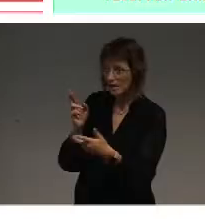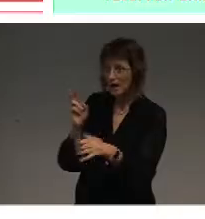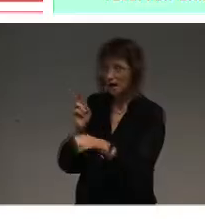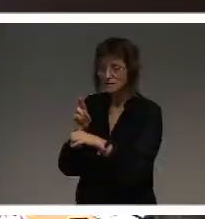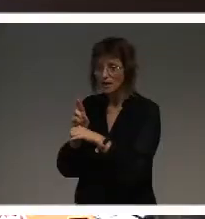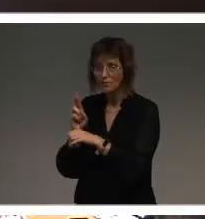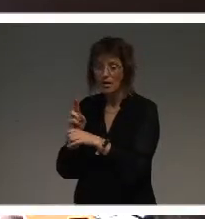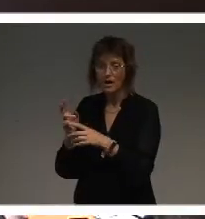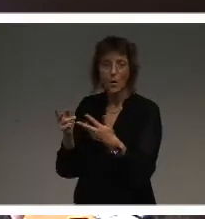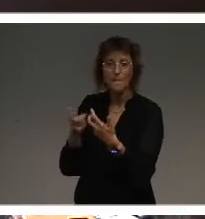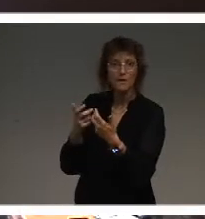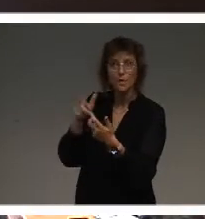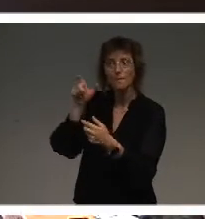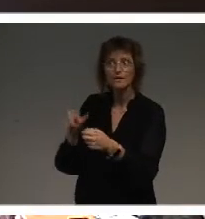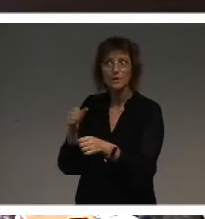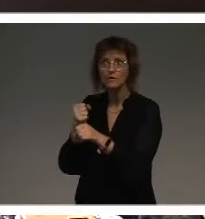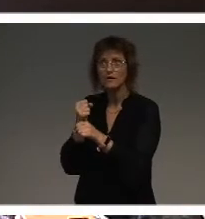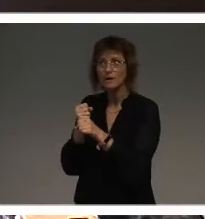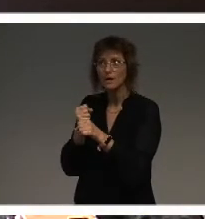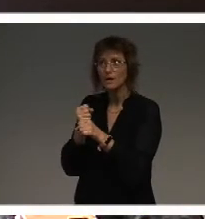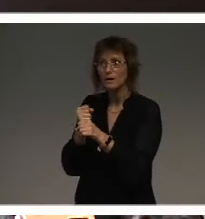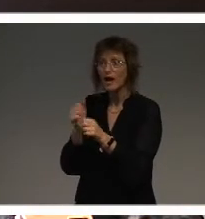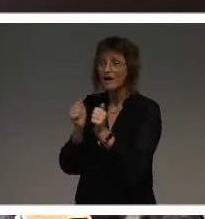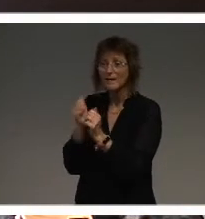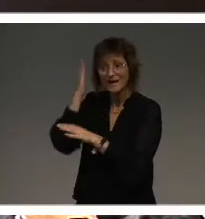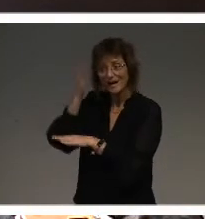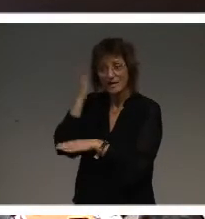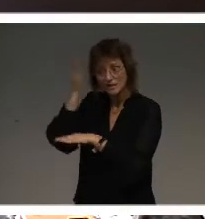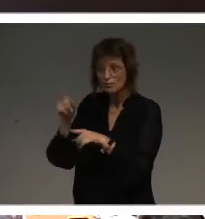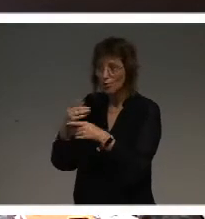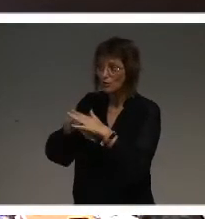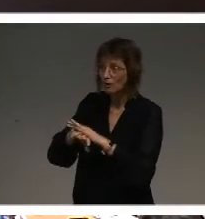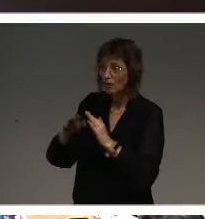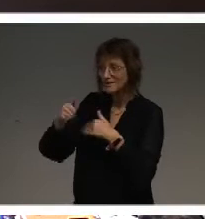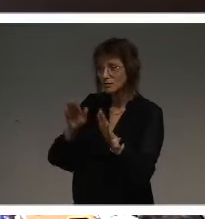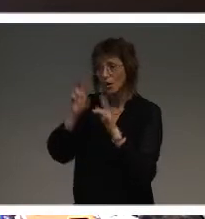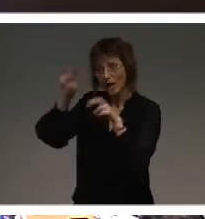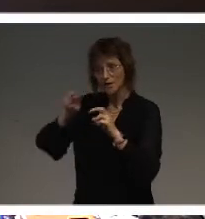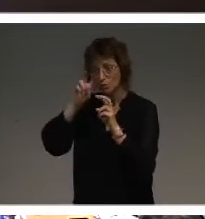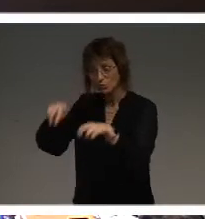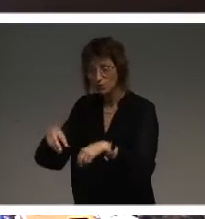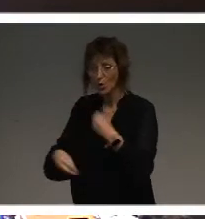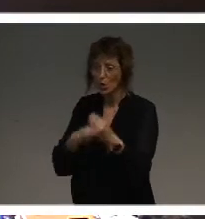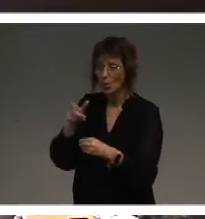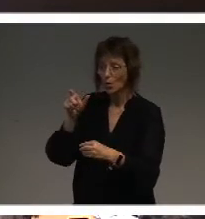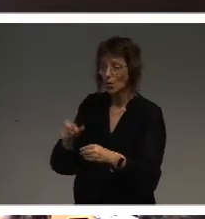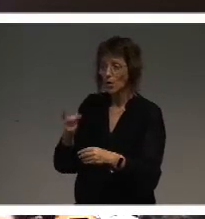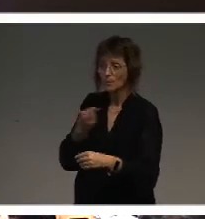travailler notamment avec des animaux, donc les agriculteurs par exemple, ou les